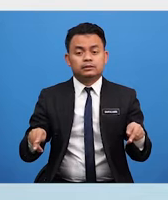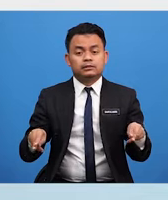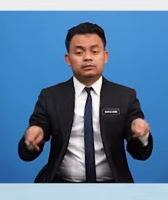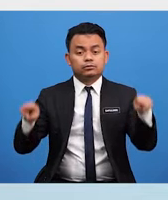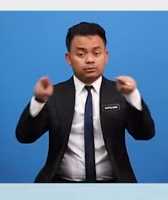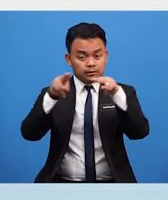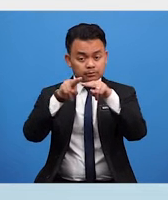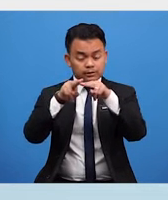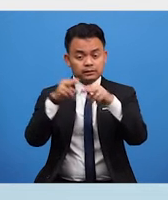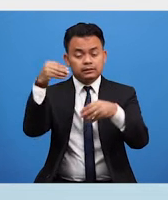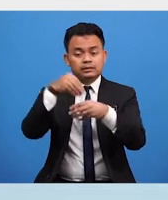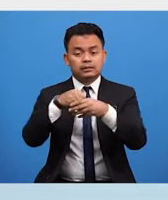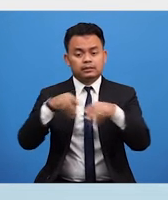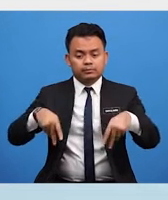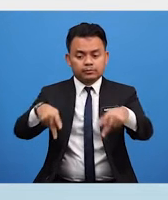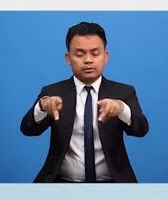Kedua,